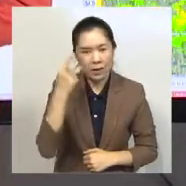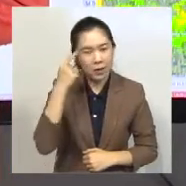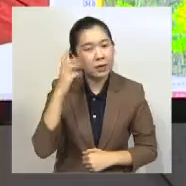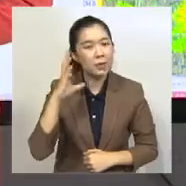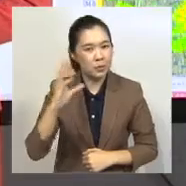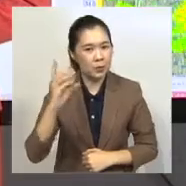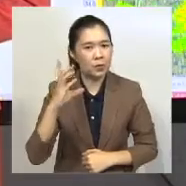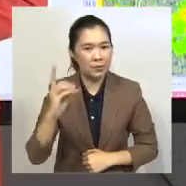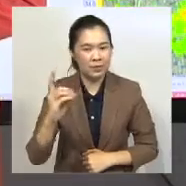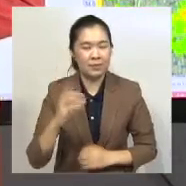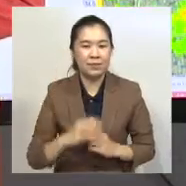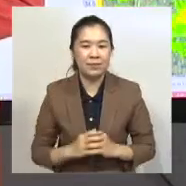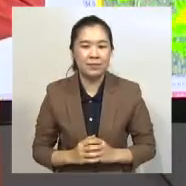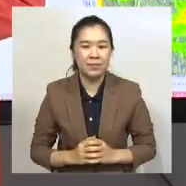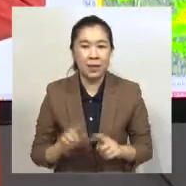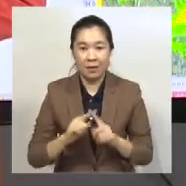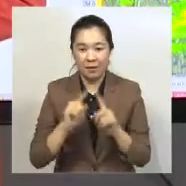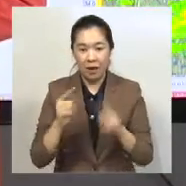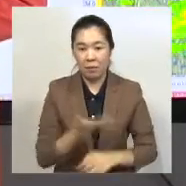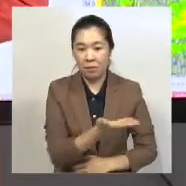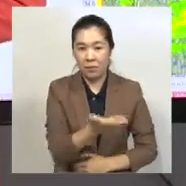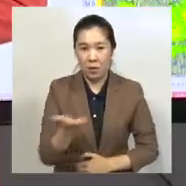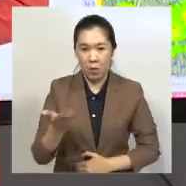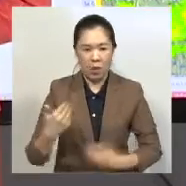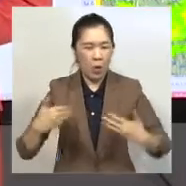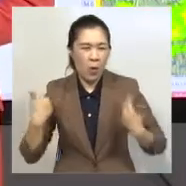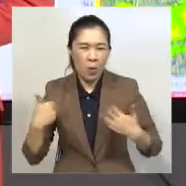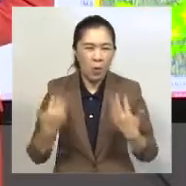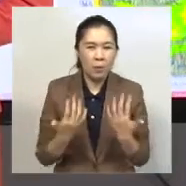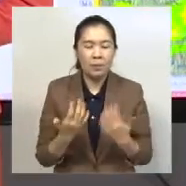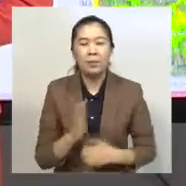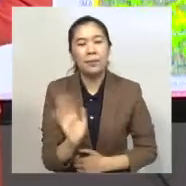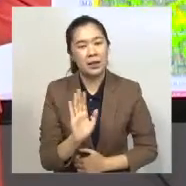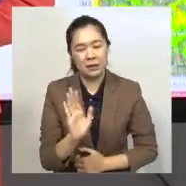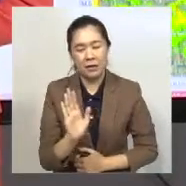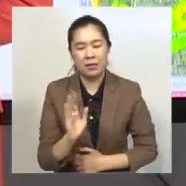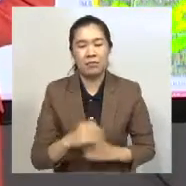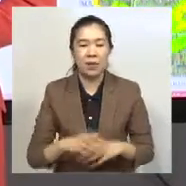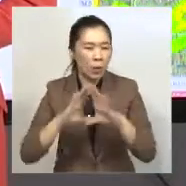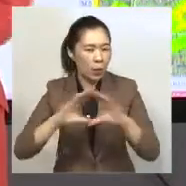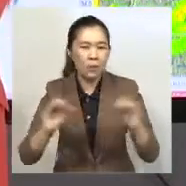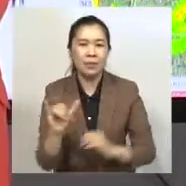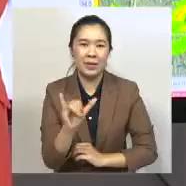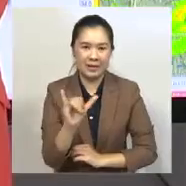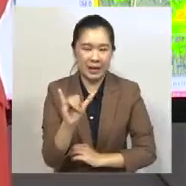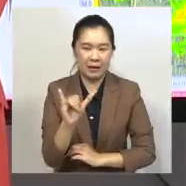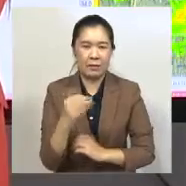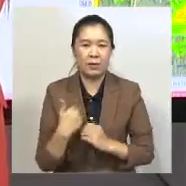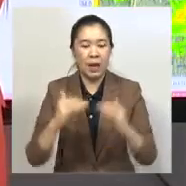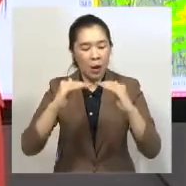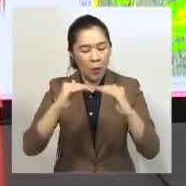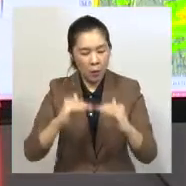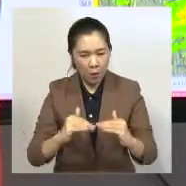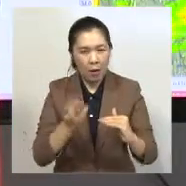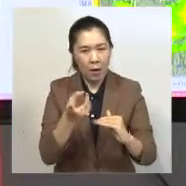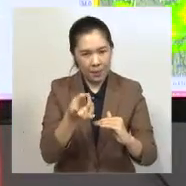้ นะพรุ่งนี้แต่ว่าพี่น้องประชาชนอย่าเพิ่งดีใจน ะ ดีใจว่ามันจะหายไปแล้วมันไม่หายคือมันอ่อนลงปั๊บแ